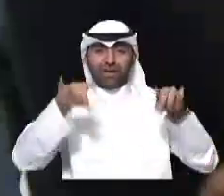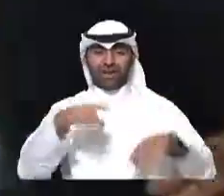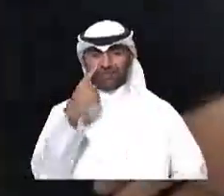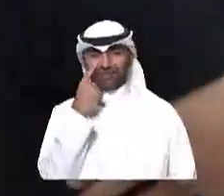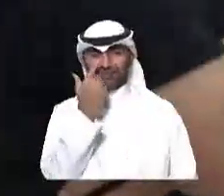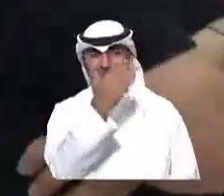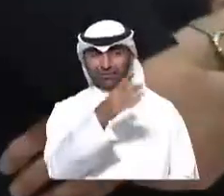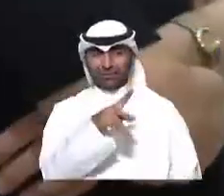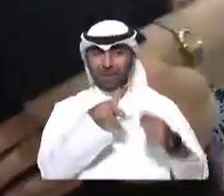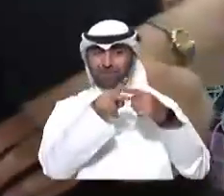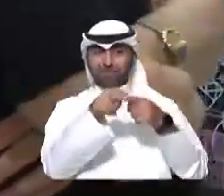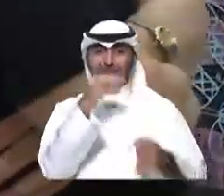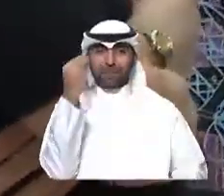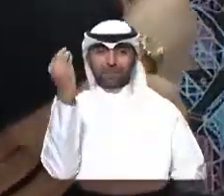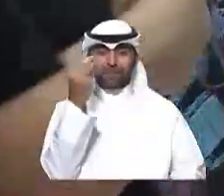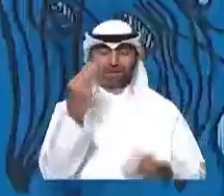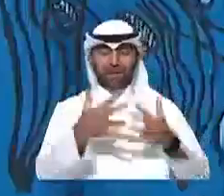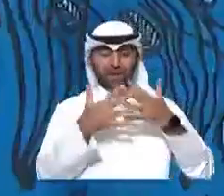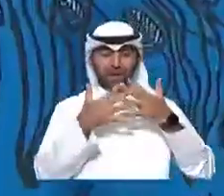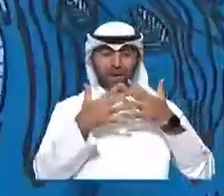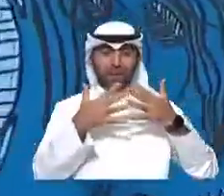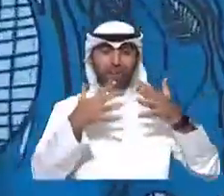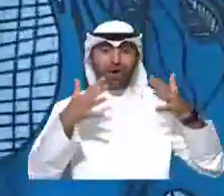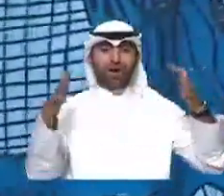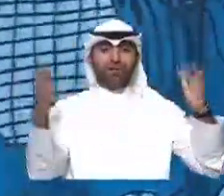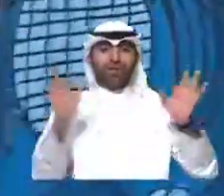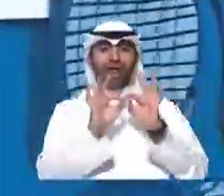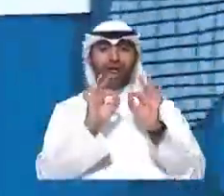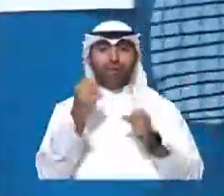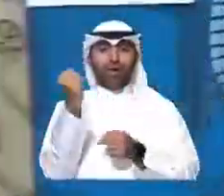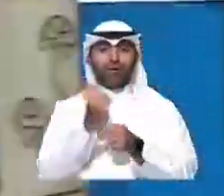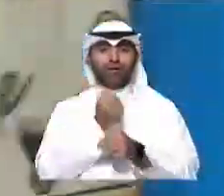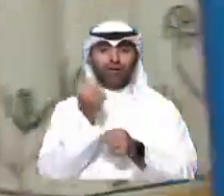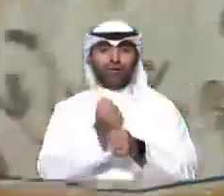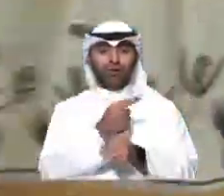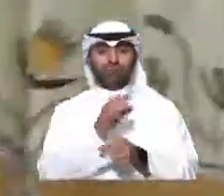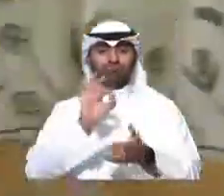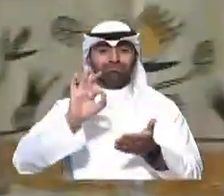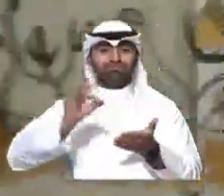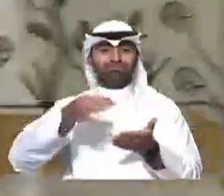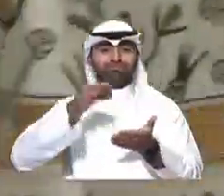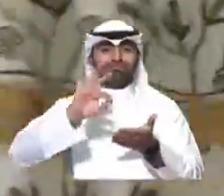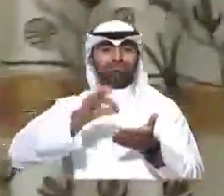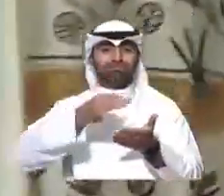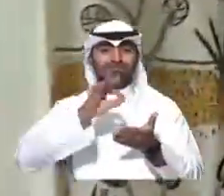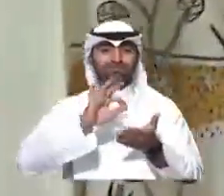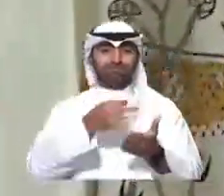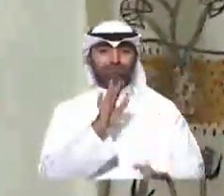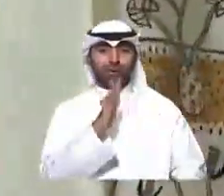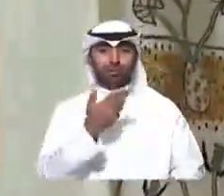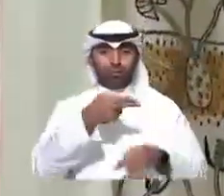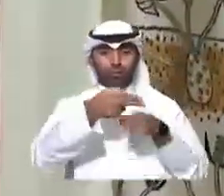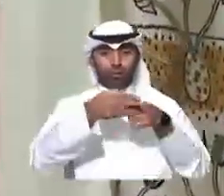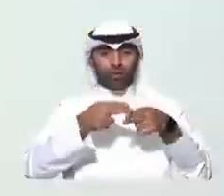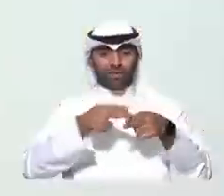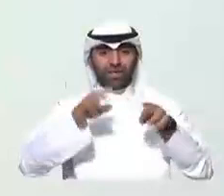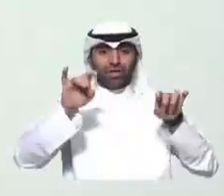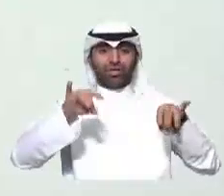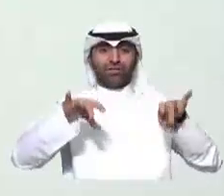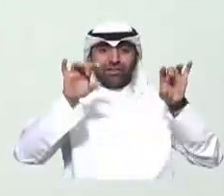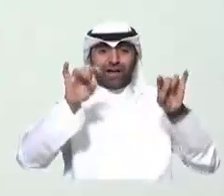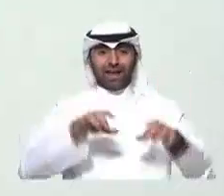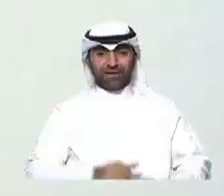الفنية من الحرف اليدوية الأسترالية إلى المجتمع الكويتي. بدأت الفكرة من تقريبا